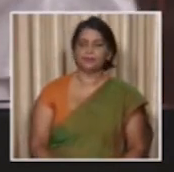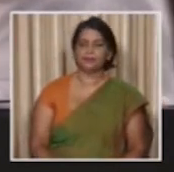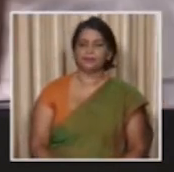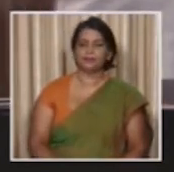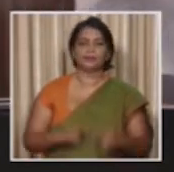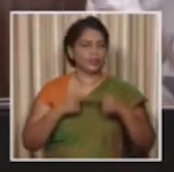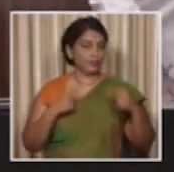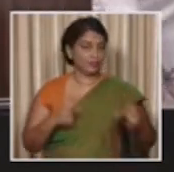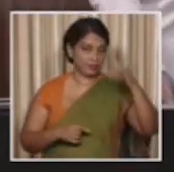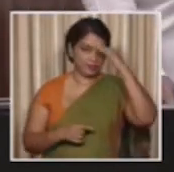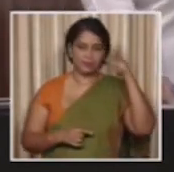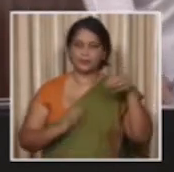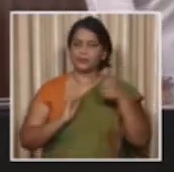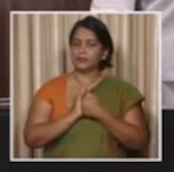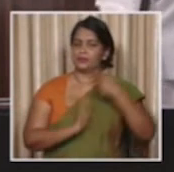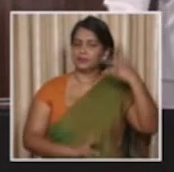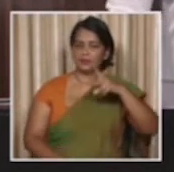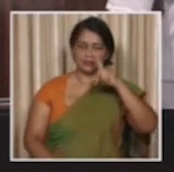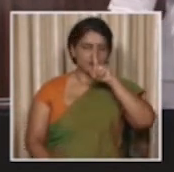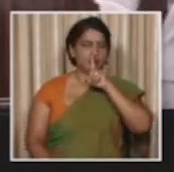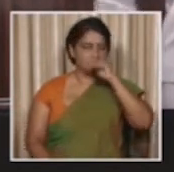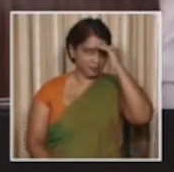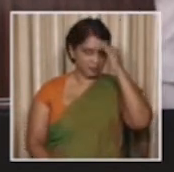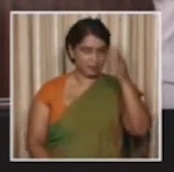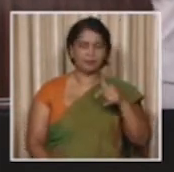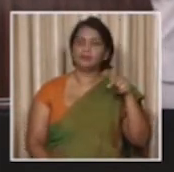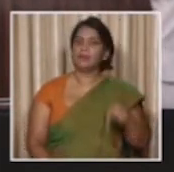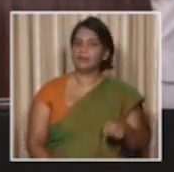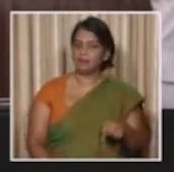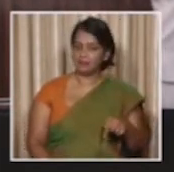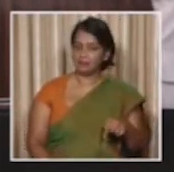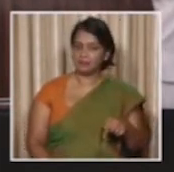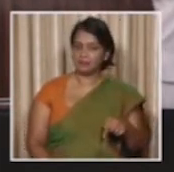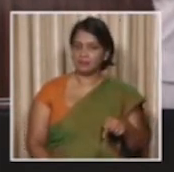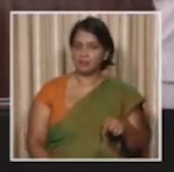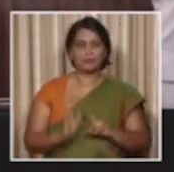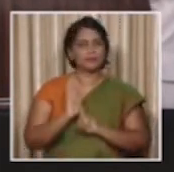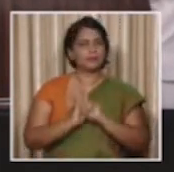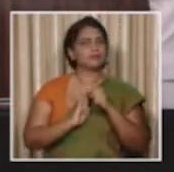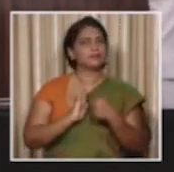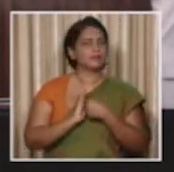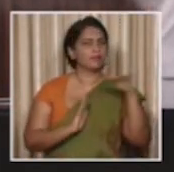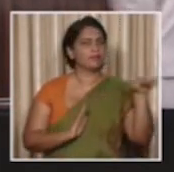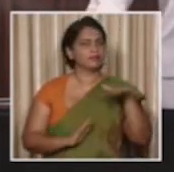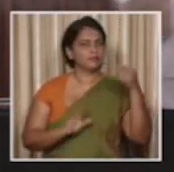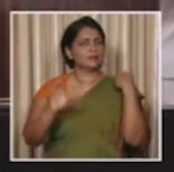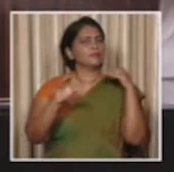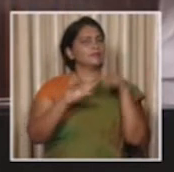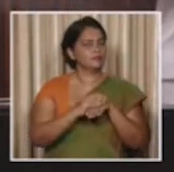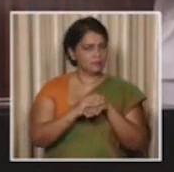अरु नियोज्य कथानायक अद उतर बल प्रदेश नियोजने